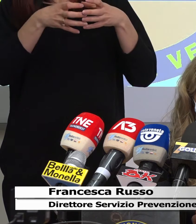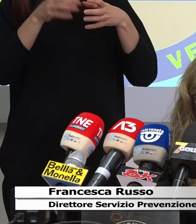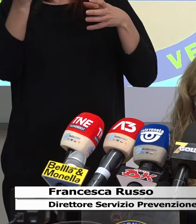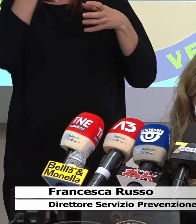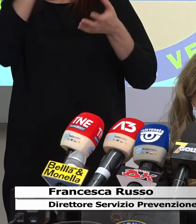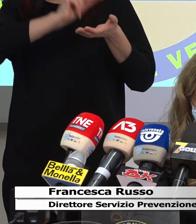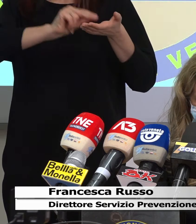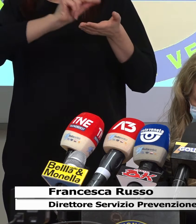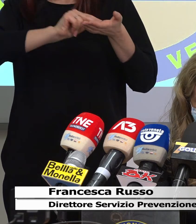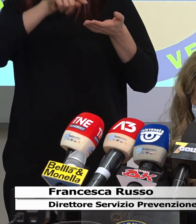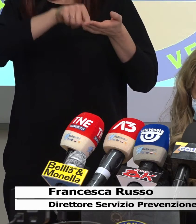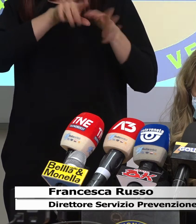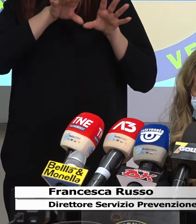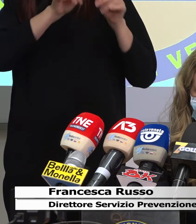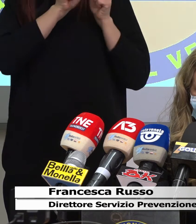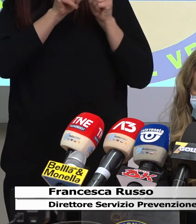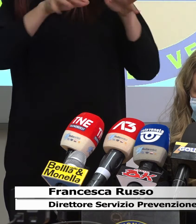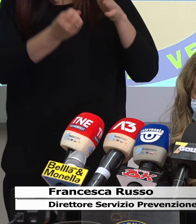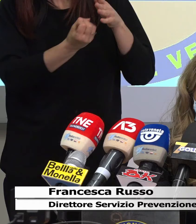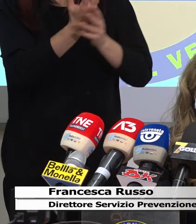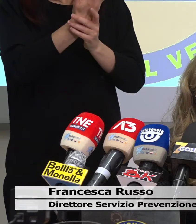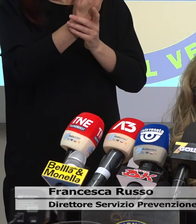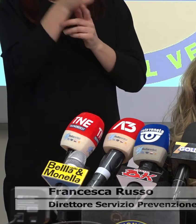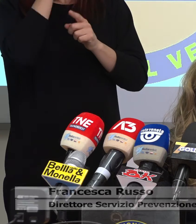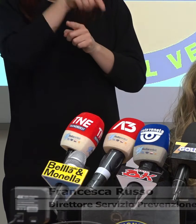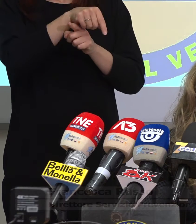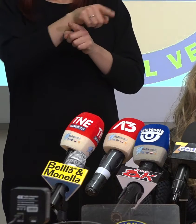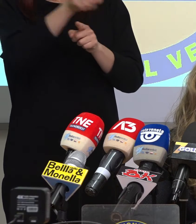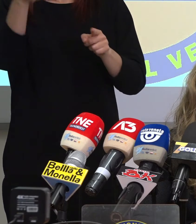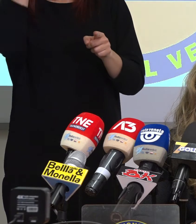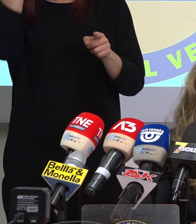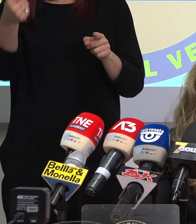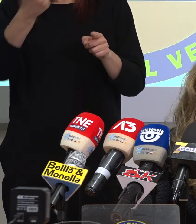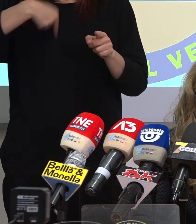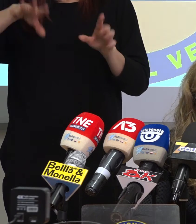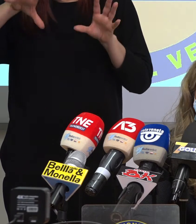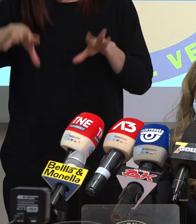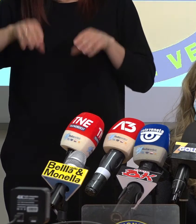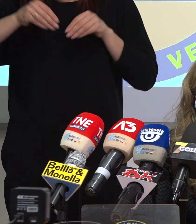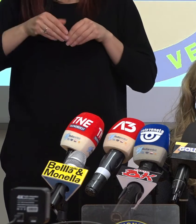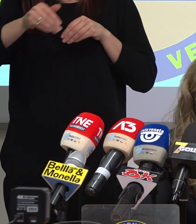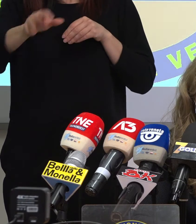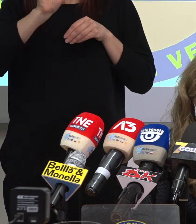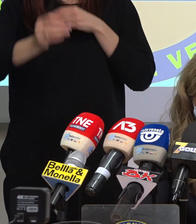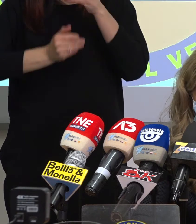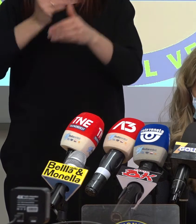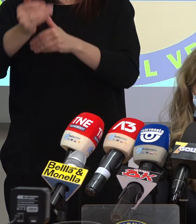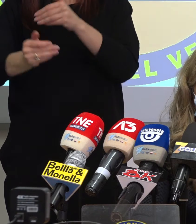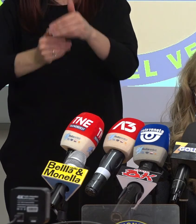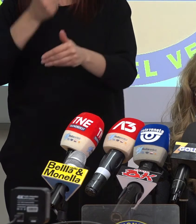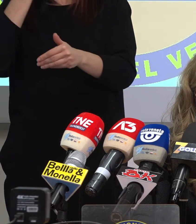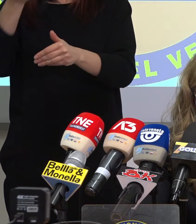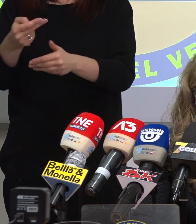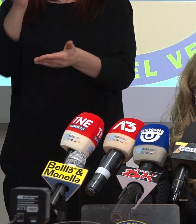la scuola, e voi sapete che noi stiamo avviando un percorso che io vi ho presentato proprio di scuole sentinella